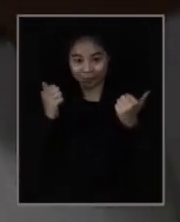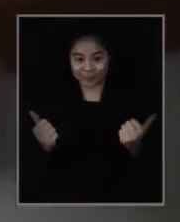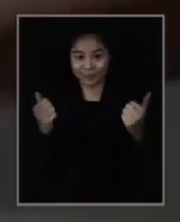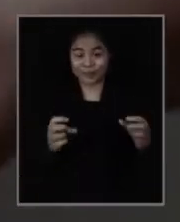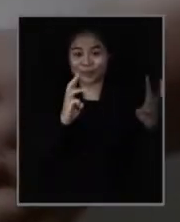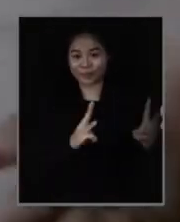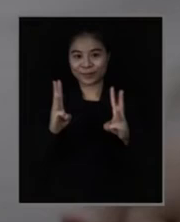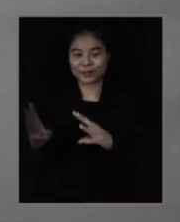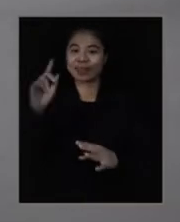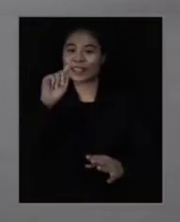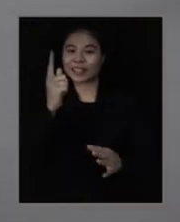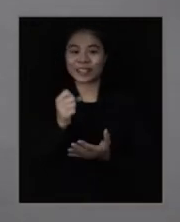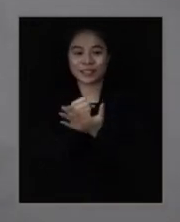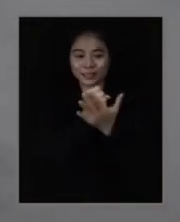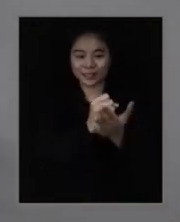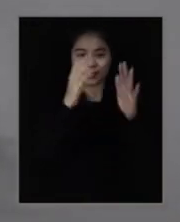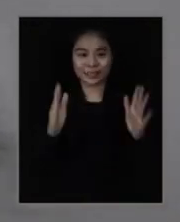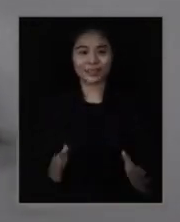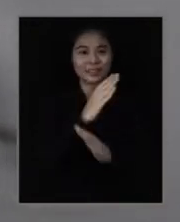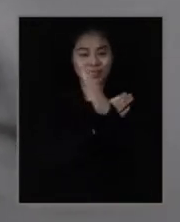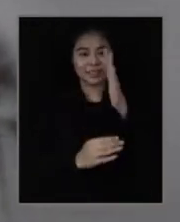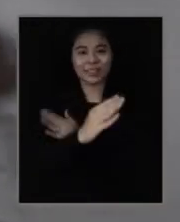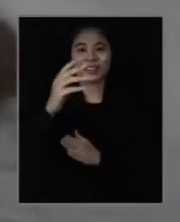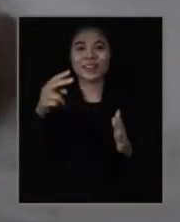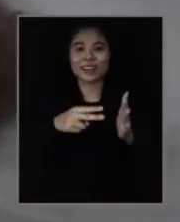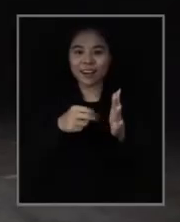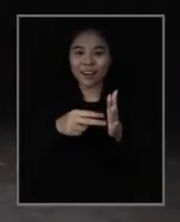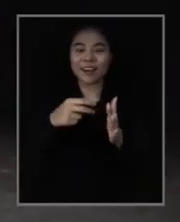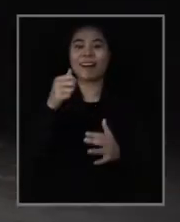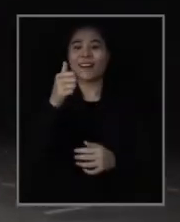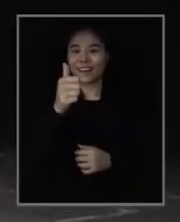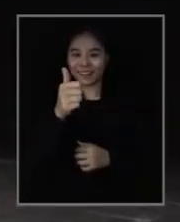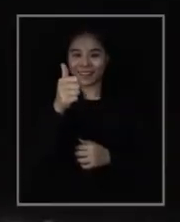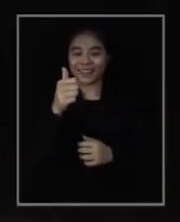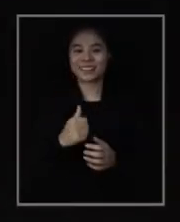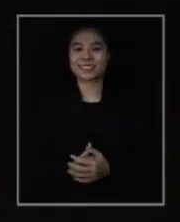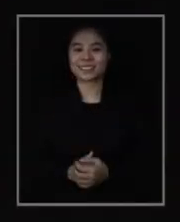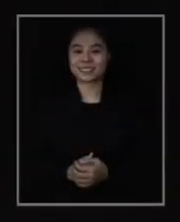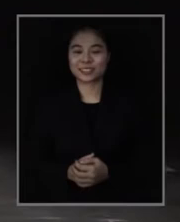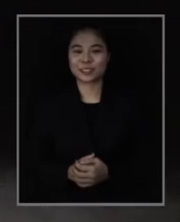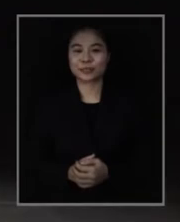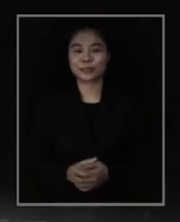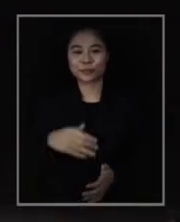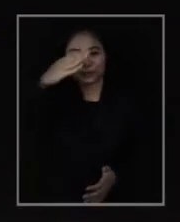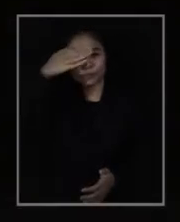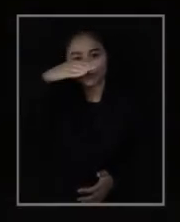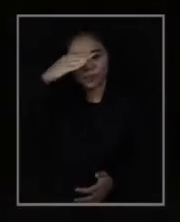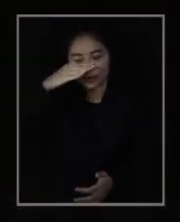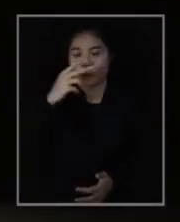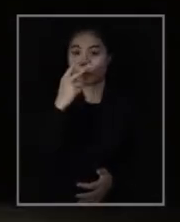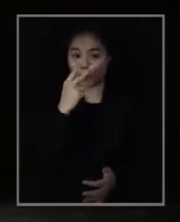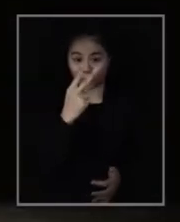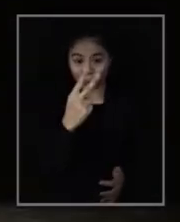ปเพราะนี่คือนวัตกรรมที่จะทำให้คนพิการวิ่งได้ด้วย Third